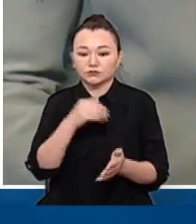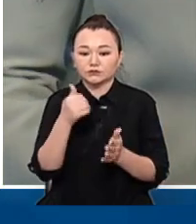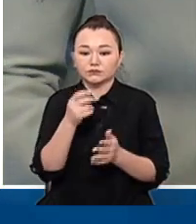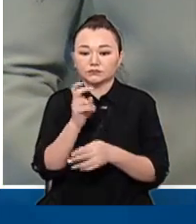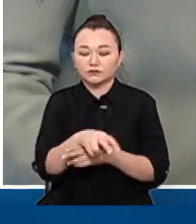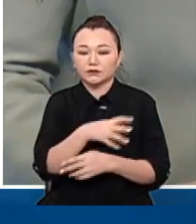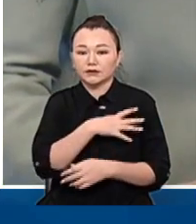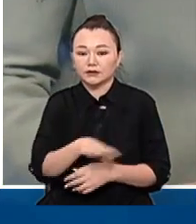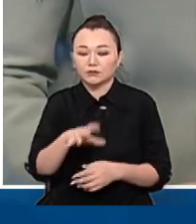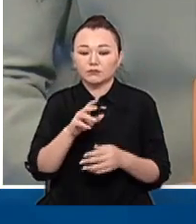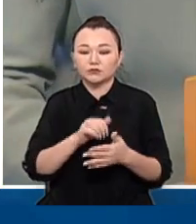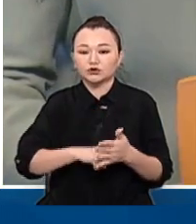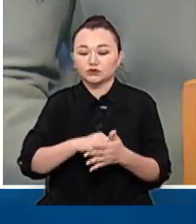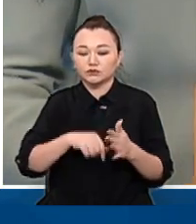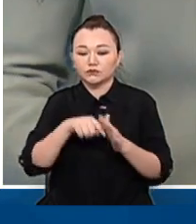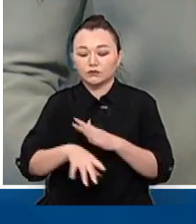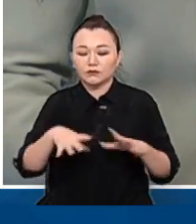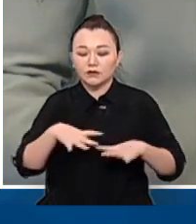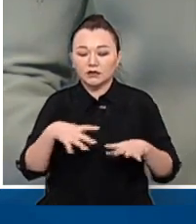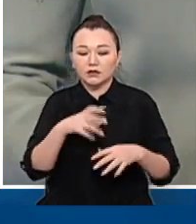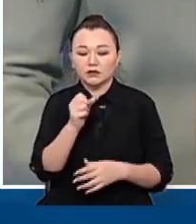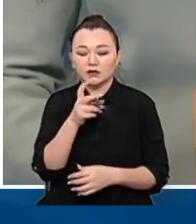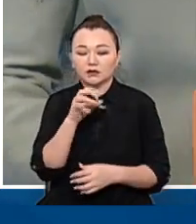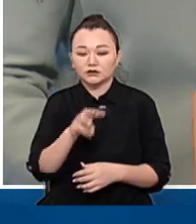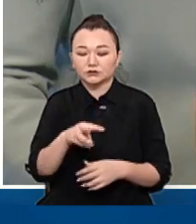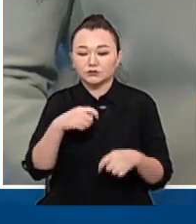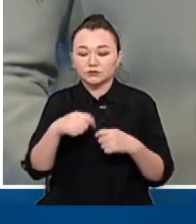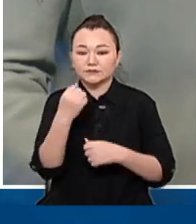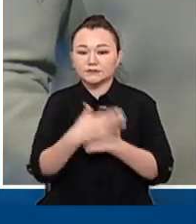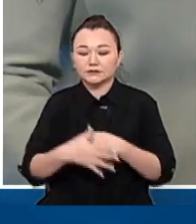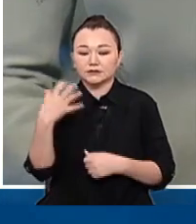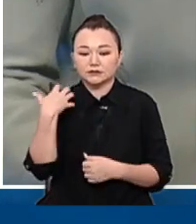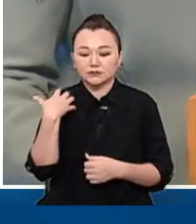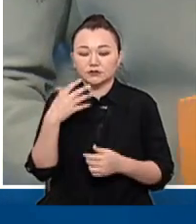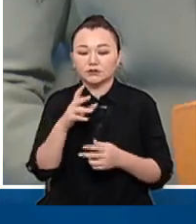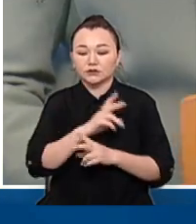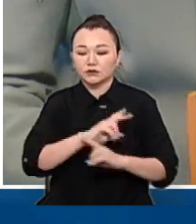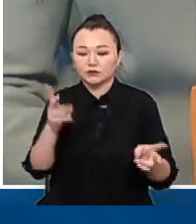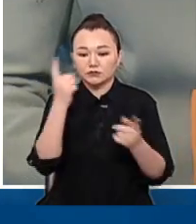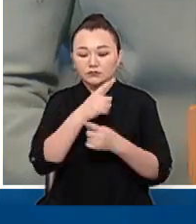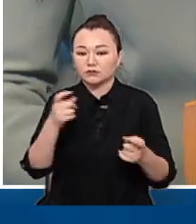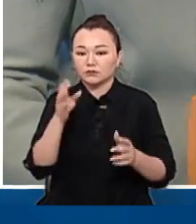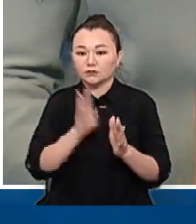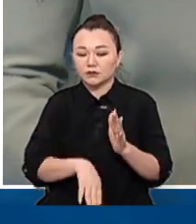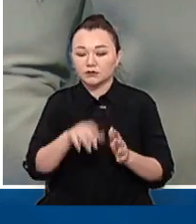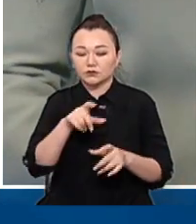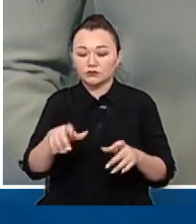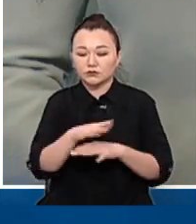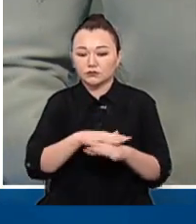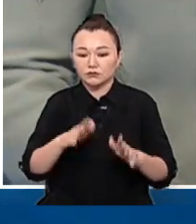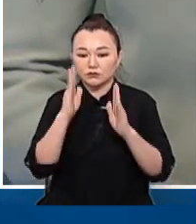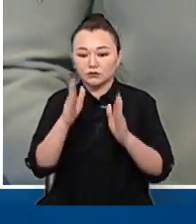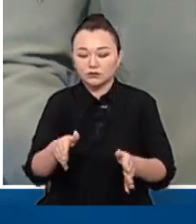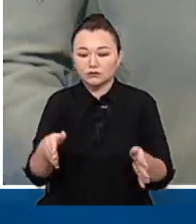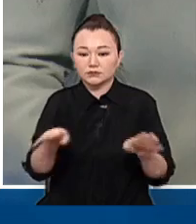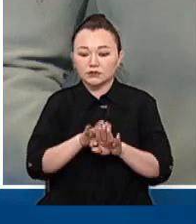шыққан жоқ. Өйткені базар ішінде орналасқан Ақшың сауда орталығының басшысы ешкімге ескертпестен халық жүретін жолды жауып